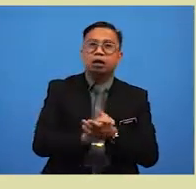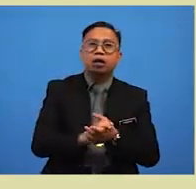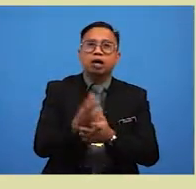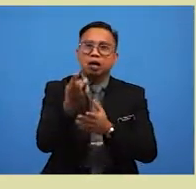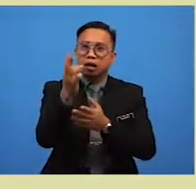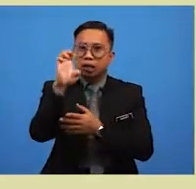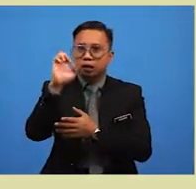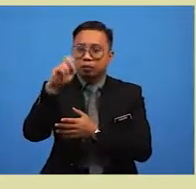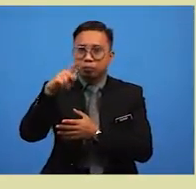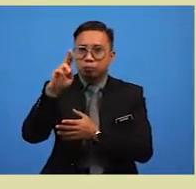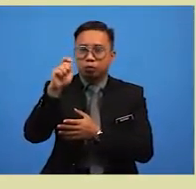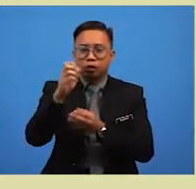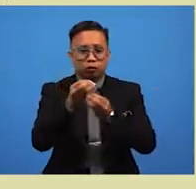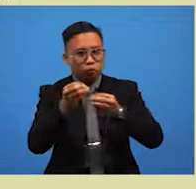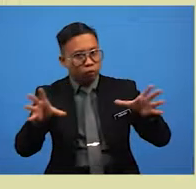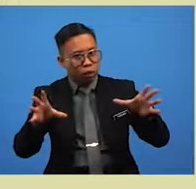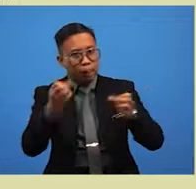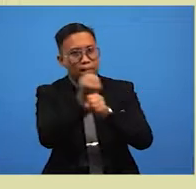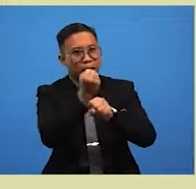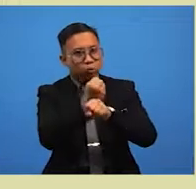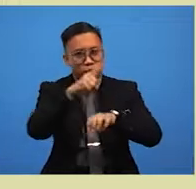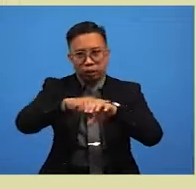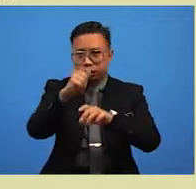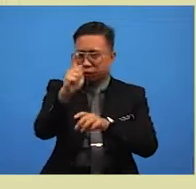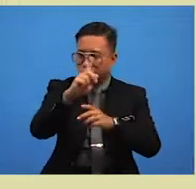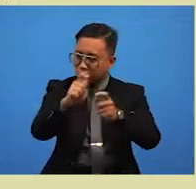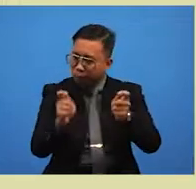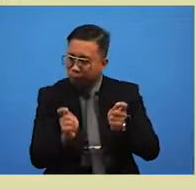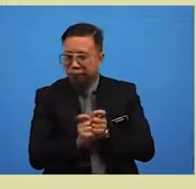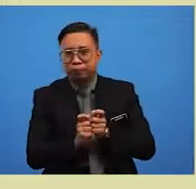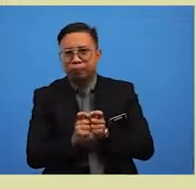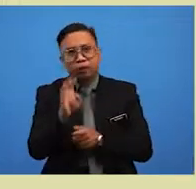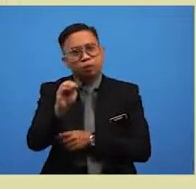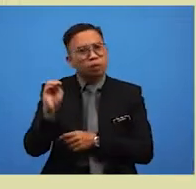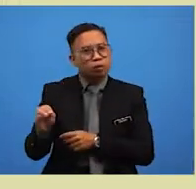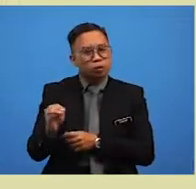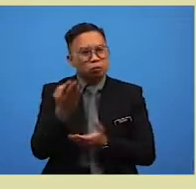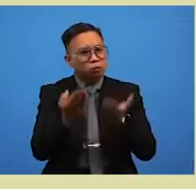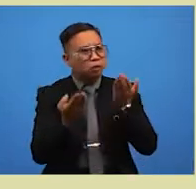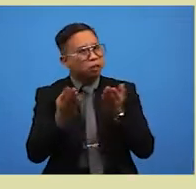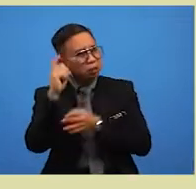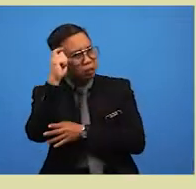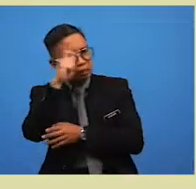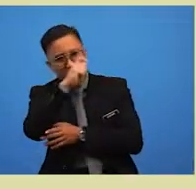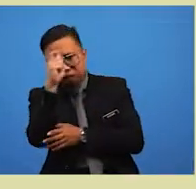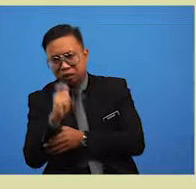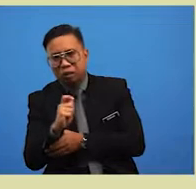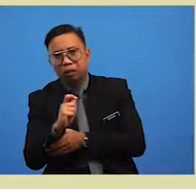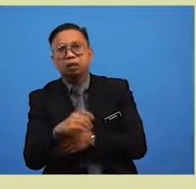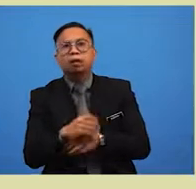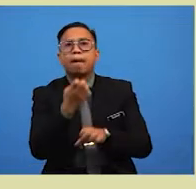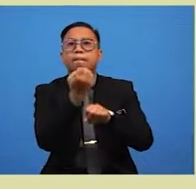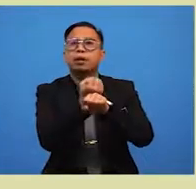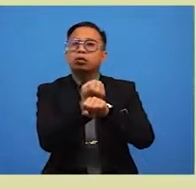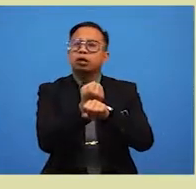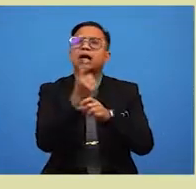dan penguraian batuan di sesuatu kawasan. Murid-murid mungkin tanya, batuan ini apa?